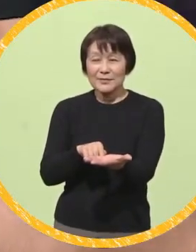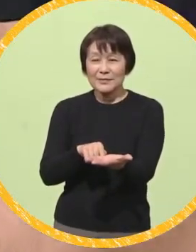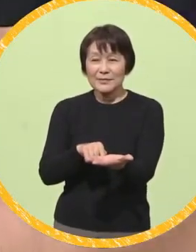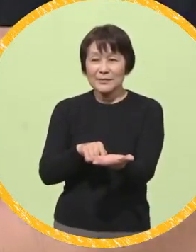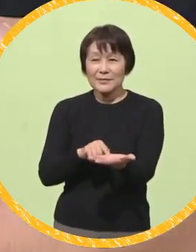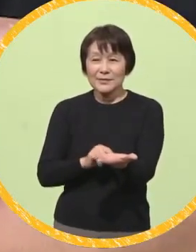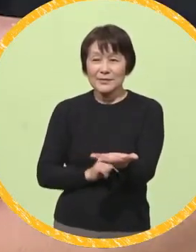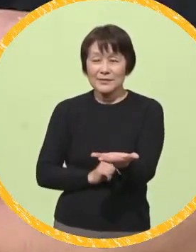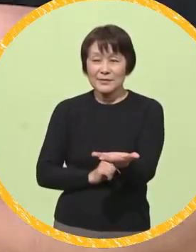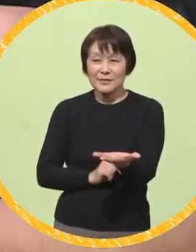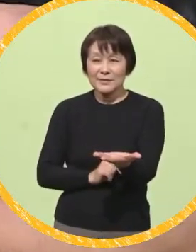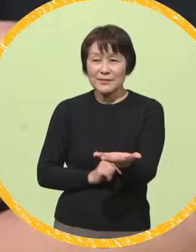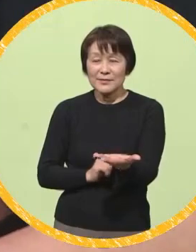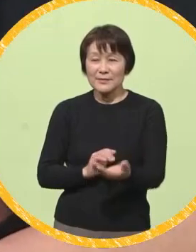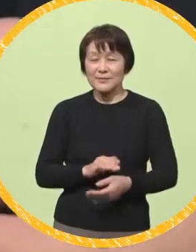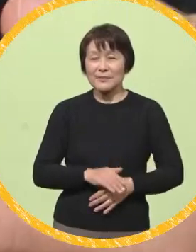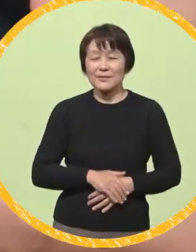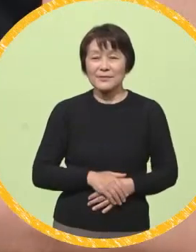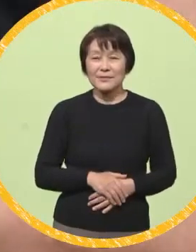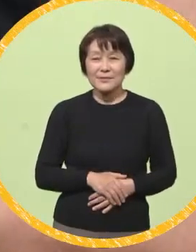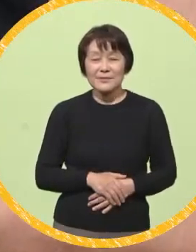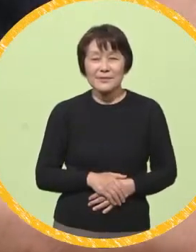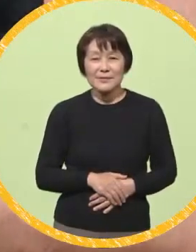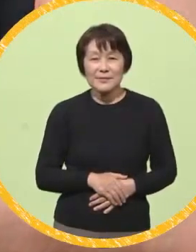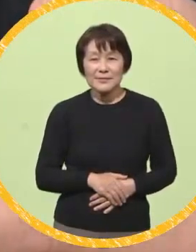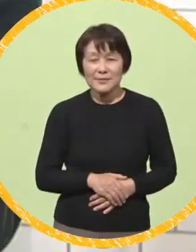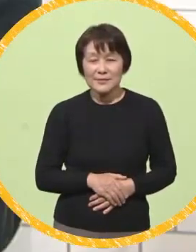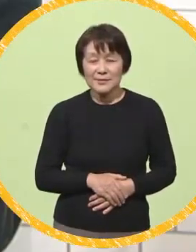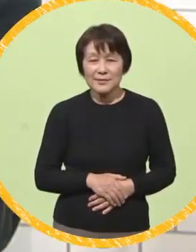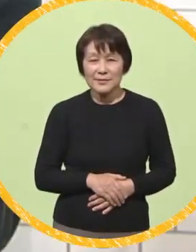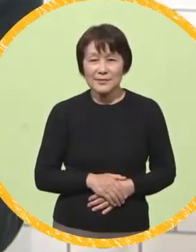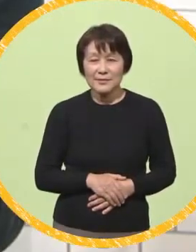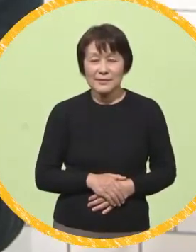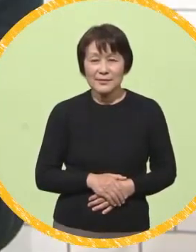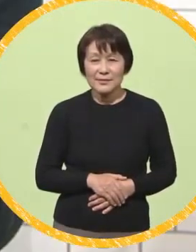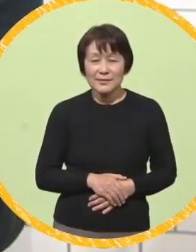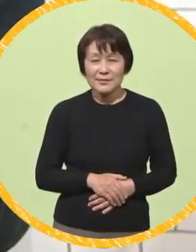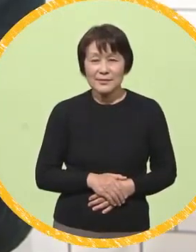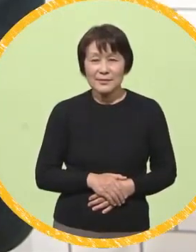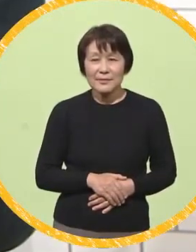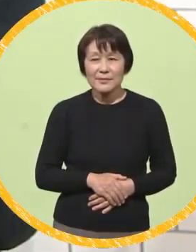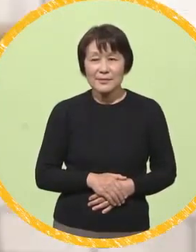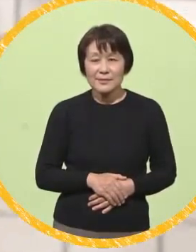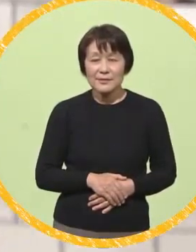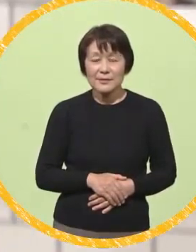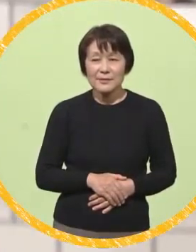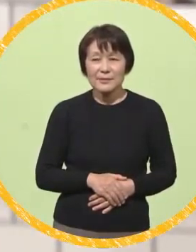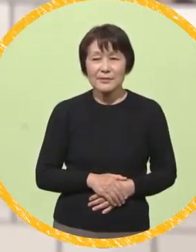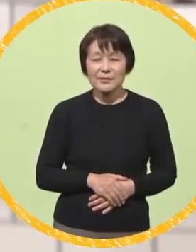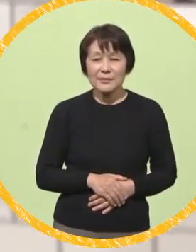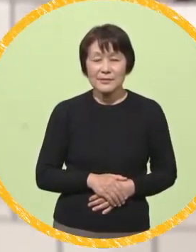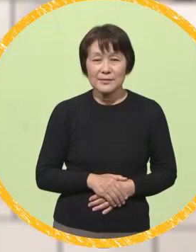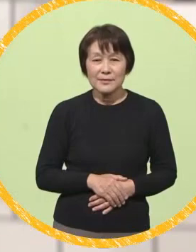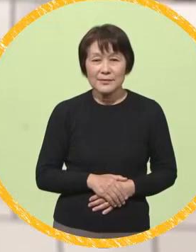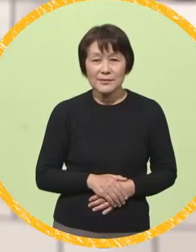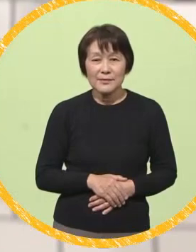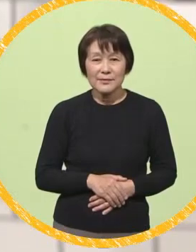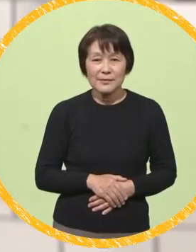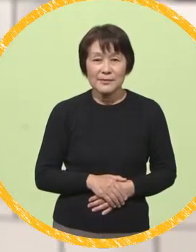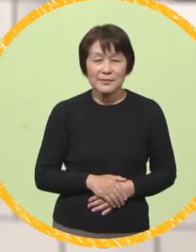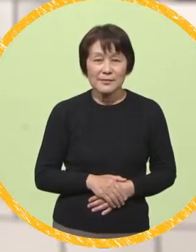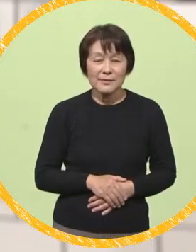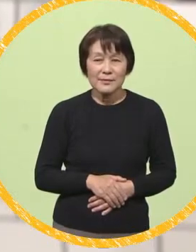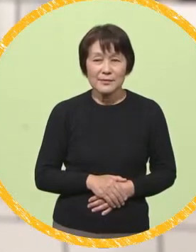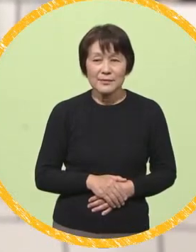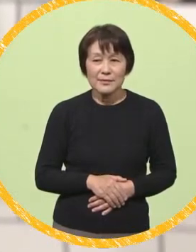もとかって、どんな感じ、いやなかなか出てこへんな。いや来た来た来た、はい、じゃあいいですか、 はい、 こんなにいただきます。